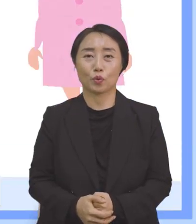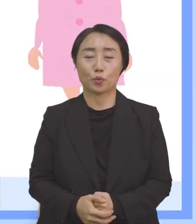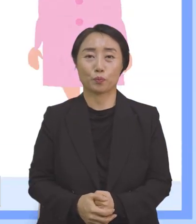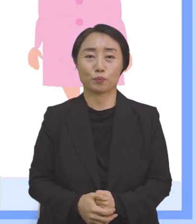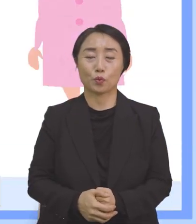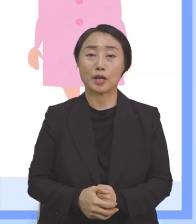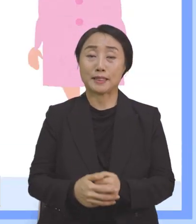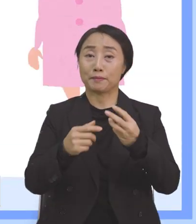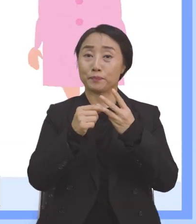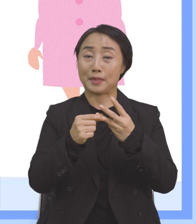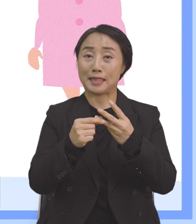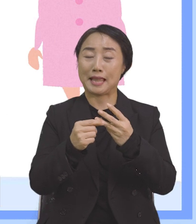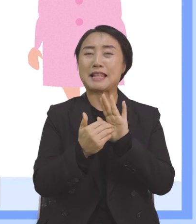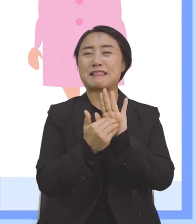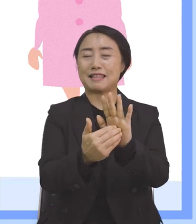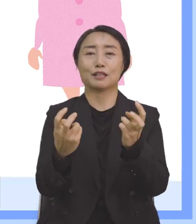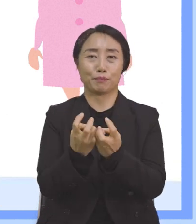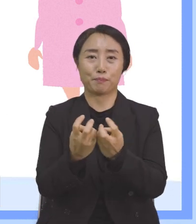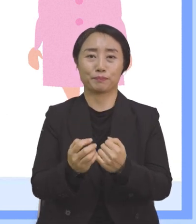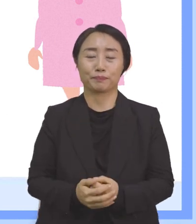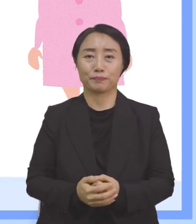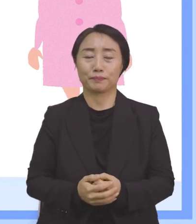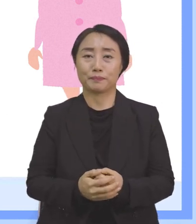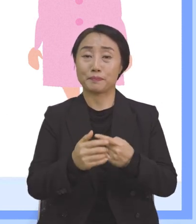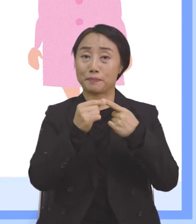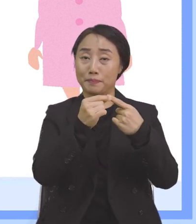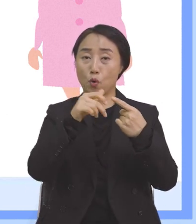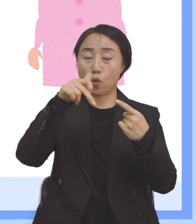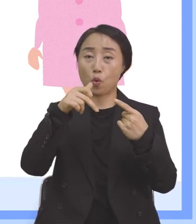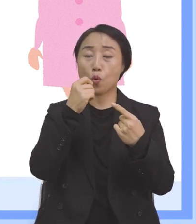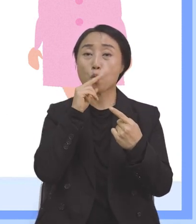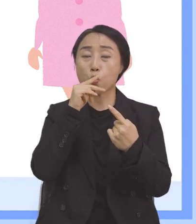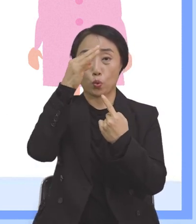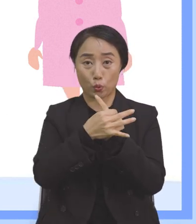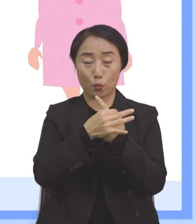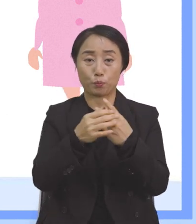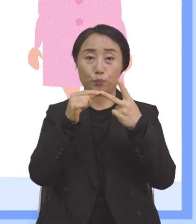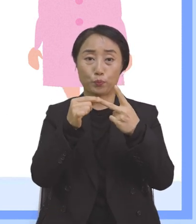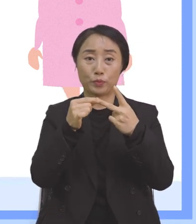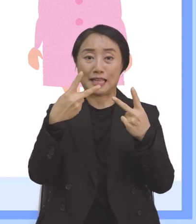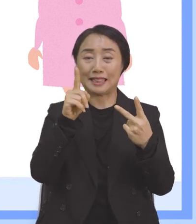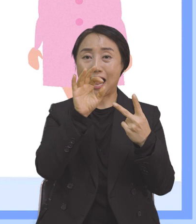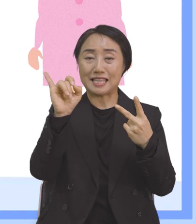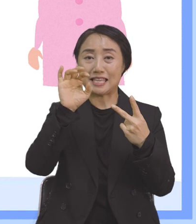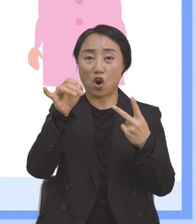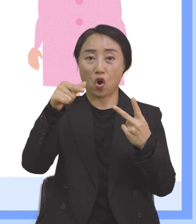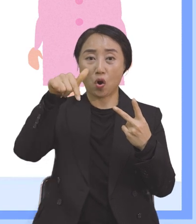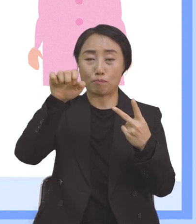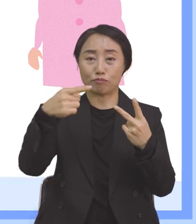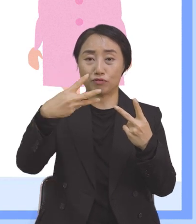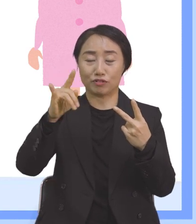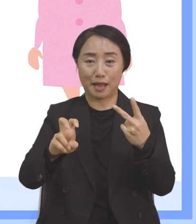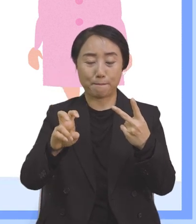호르몬 요법에 이어 세 번째로는 차단 피임법이 있습니다. 차단 피임법에는 크게 콘돔,